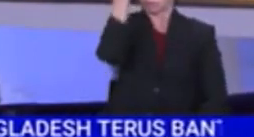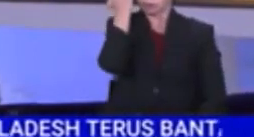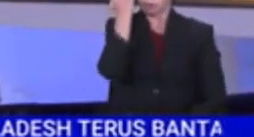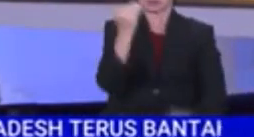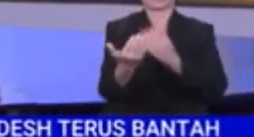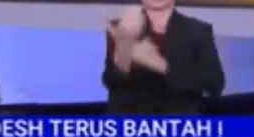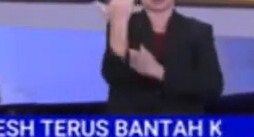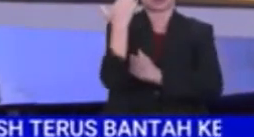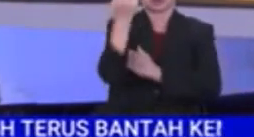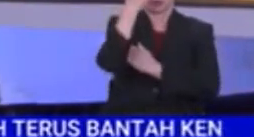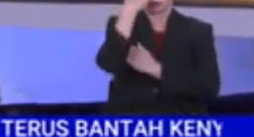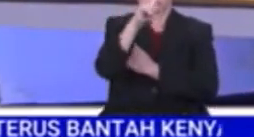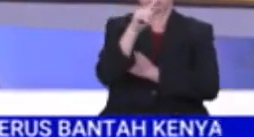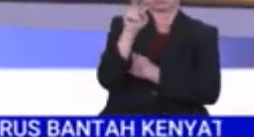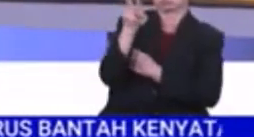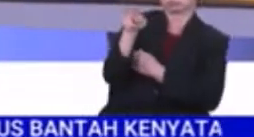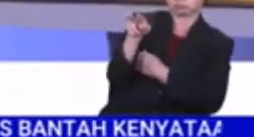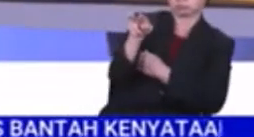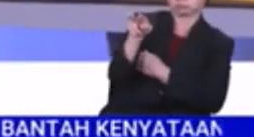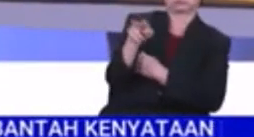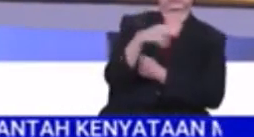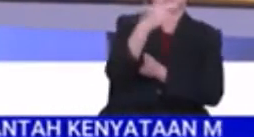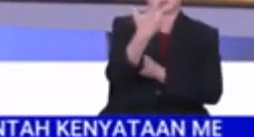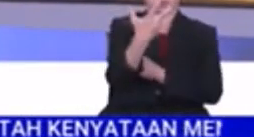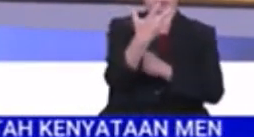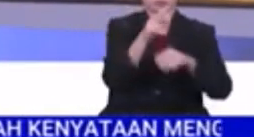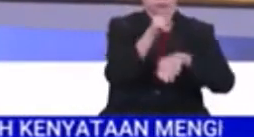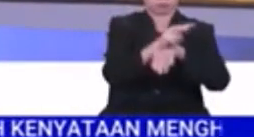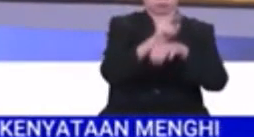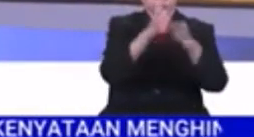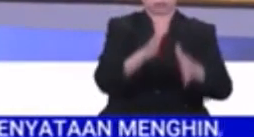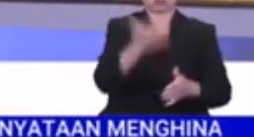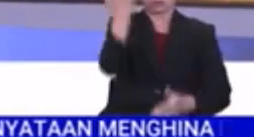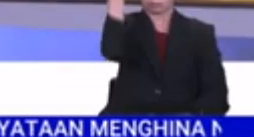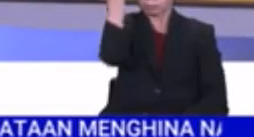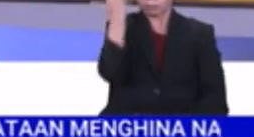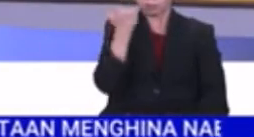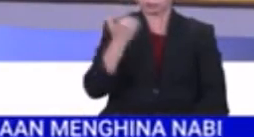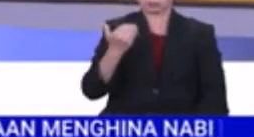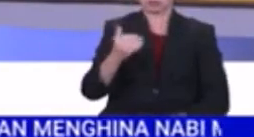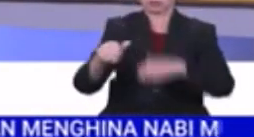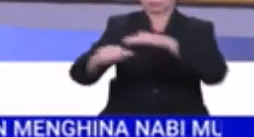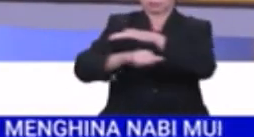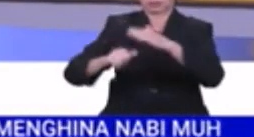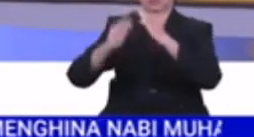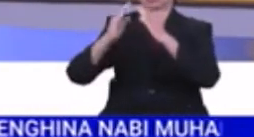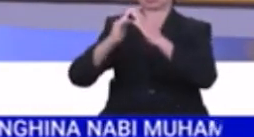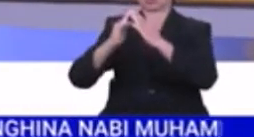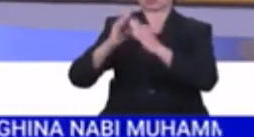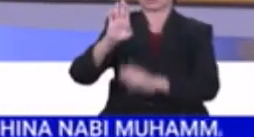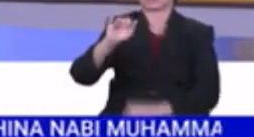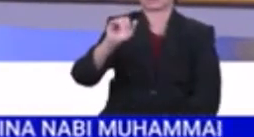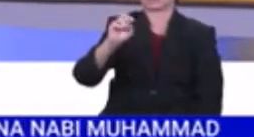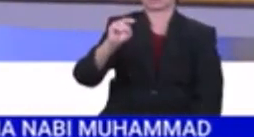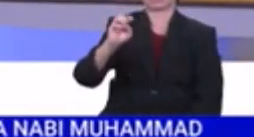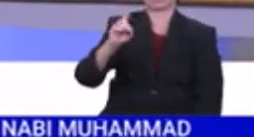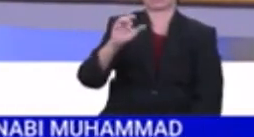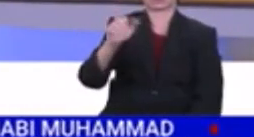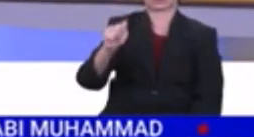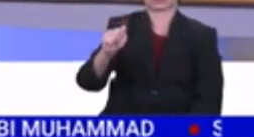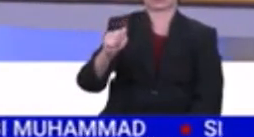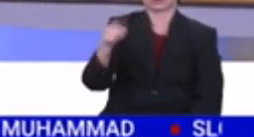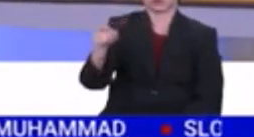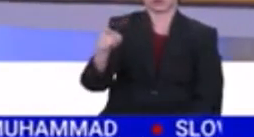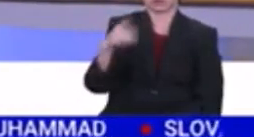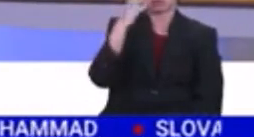pagi tadi untuk sesi pengecaman oleh tiga saksi dalam pembicaraan Keys pengasas rumah Bunda Siti baynoona Rosalia